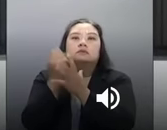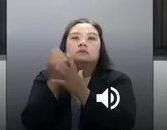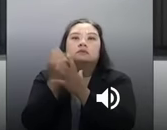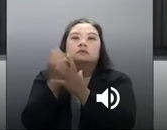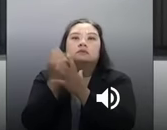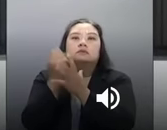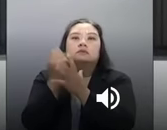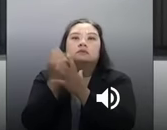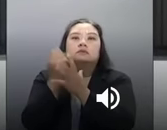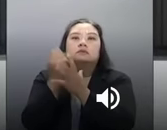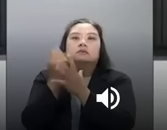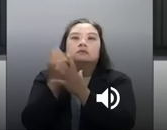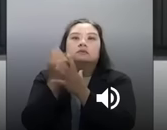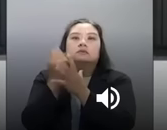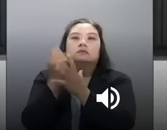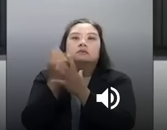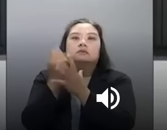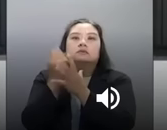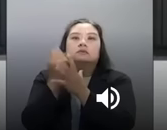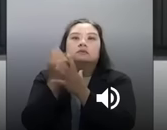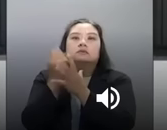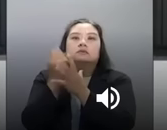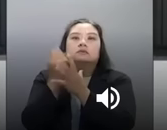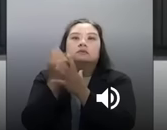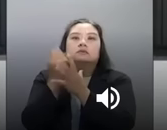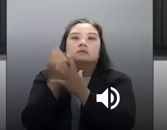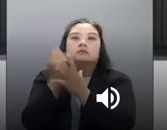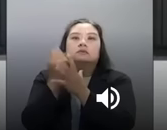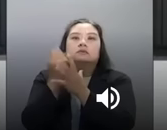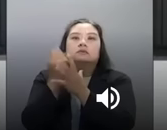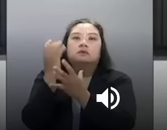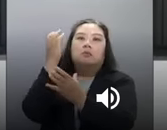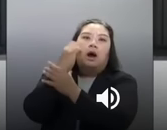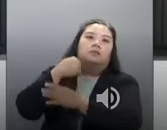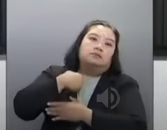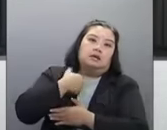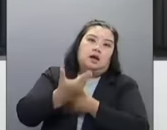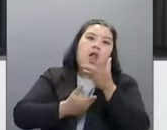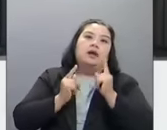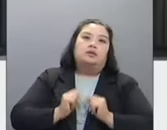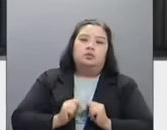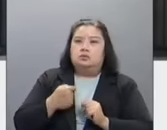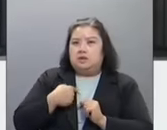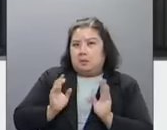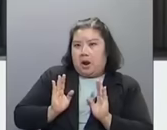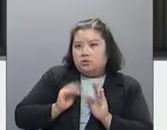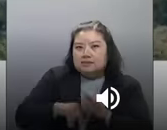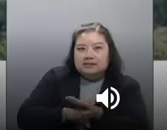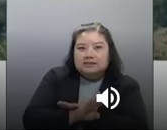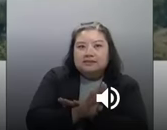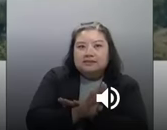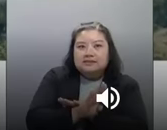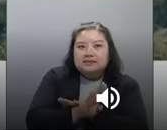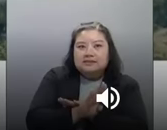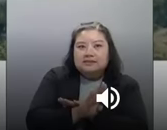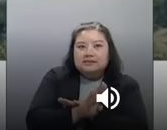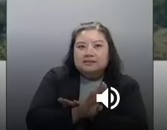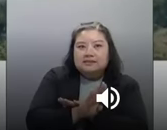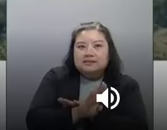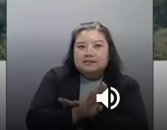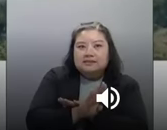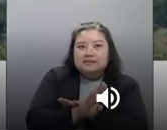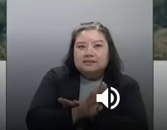อลนี่แต่ไม่ดีนี่บ้าเนาะเลยติดบอลนี่บ้าตามเมอร์ชู่หรือเอาเวด้ากับบ้าชาหลอสัน เธอจึงคิดหลบหนีตั้งแต่วันแรก อาคุ